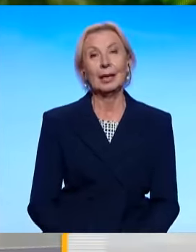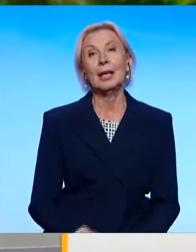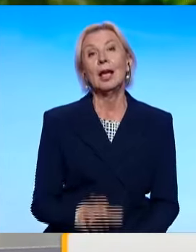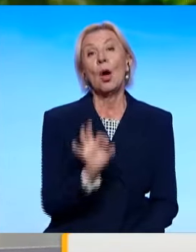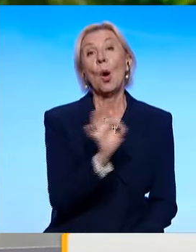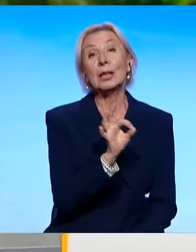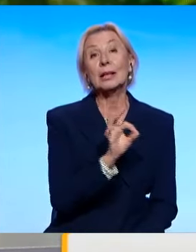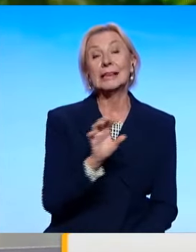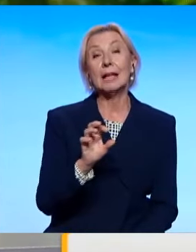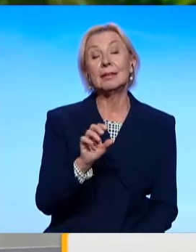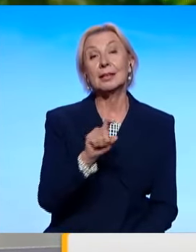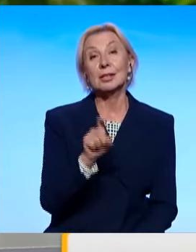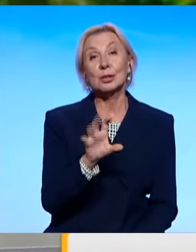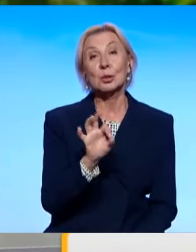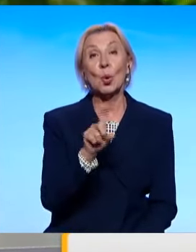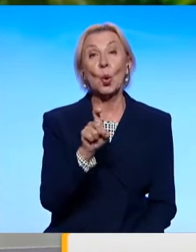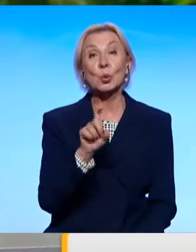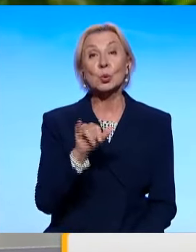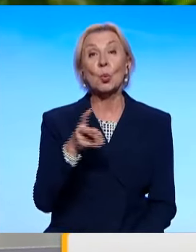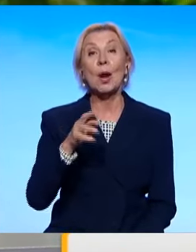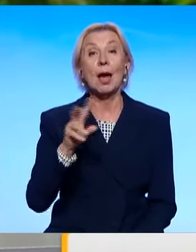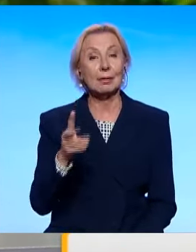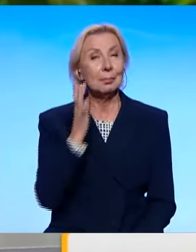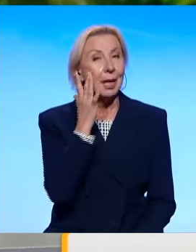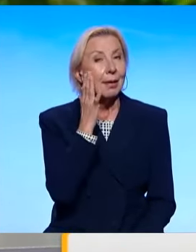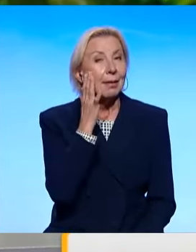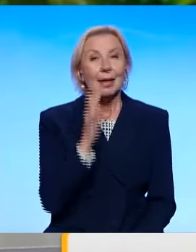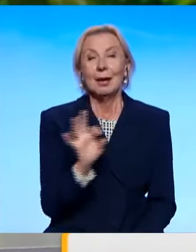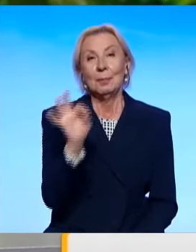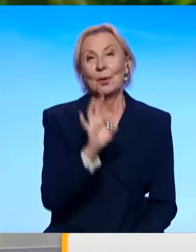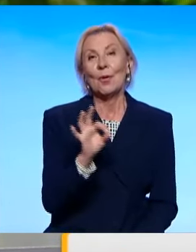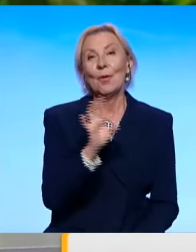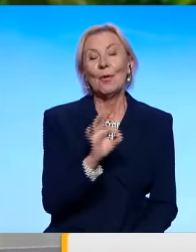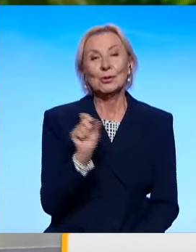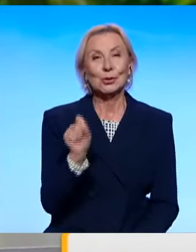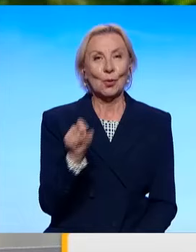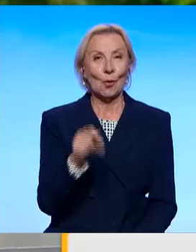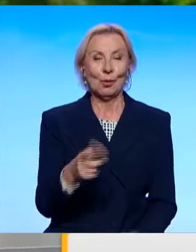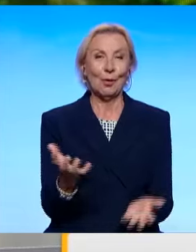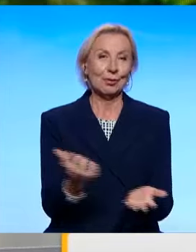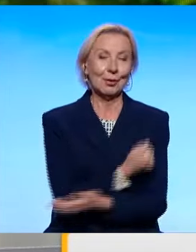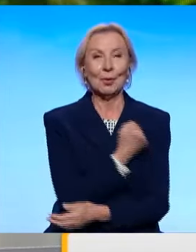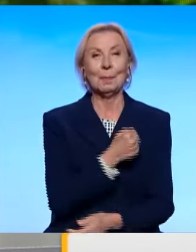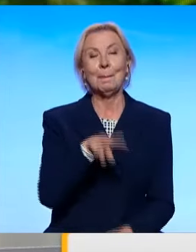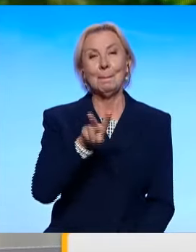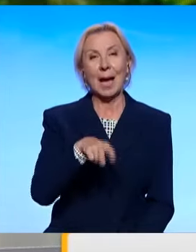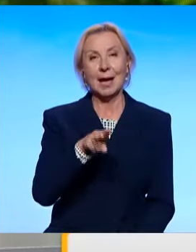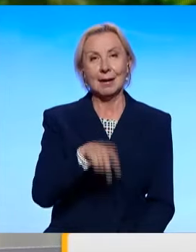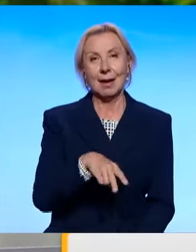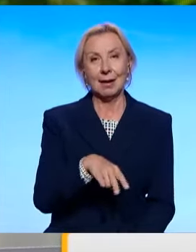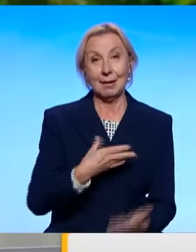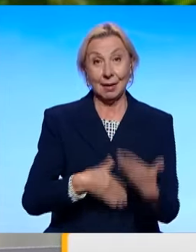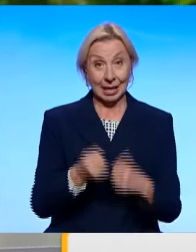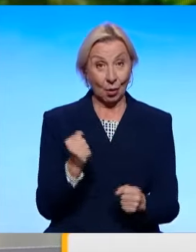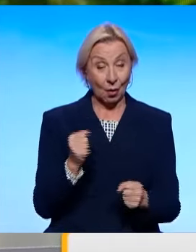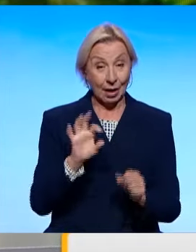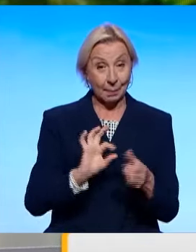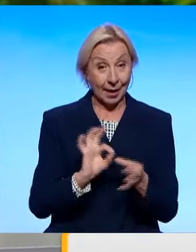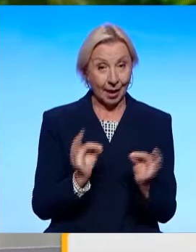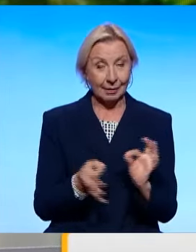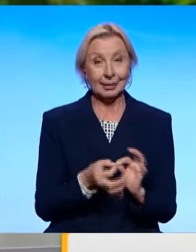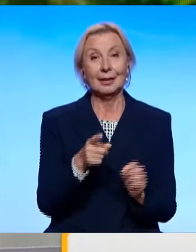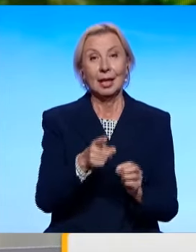Олександр Зозуляк мріє про золото Олімпіади, параолімпіади. Тому останні кілька років тренується стріляти з